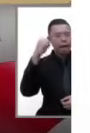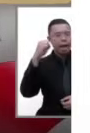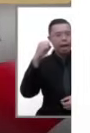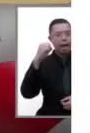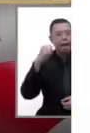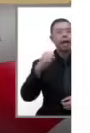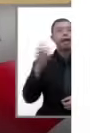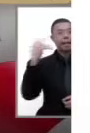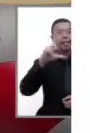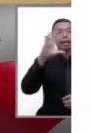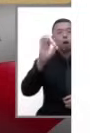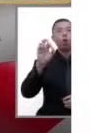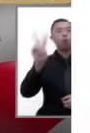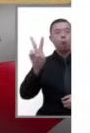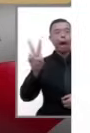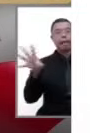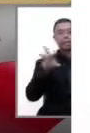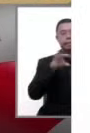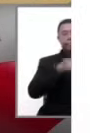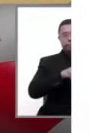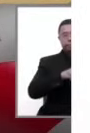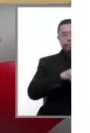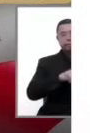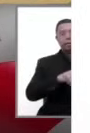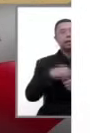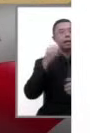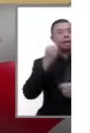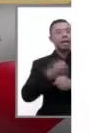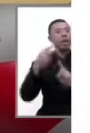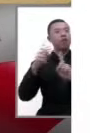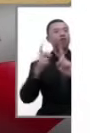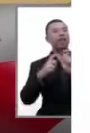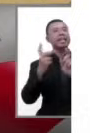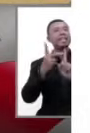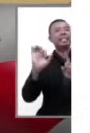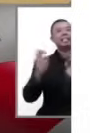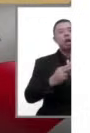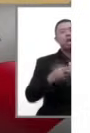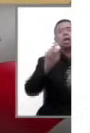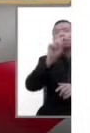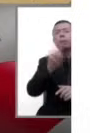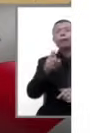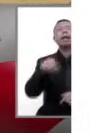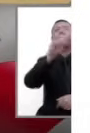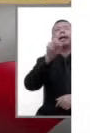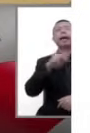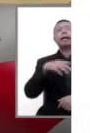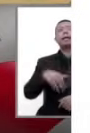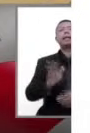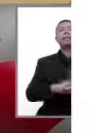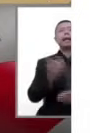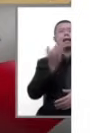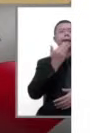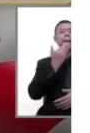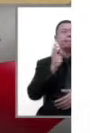eh apa punya dampak minor terhadap pemirsanya tetapi gester bahasa tubuh itu yang akan